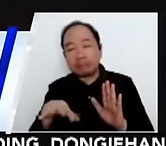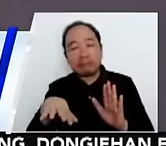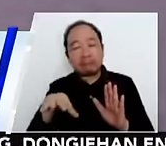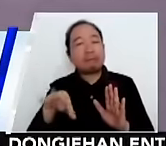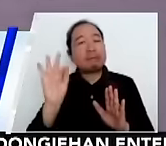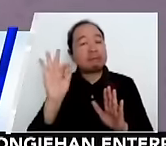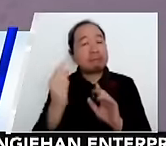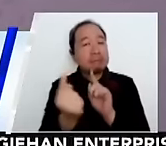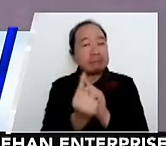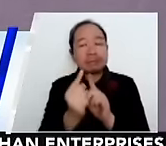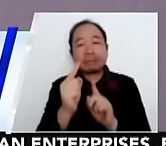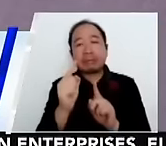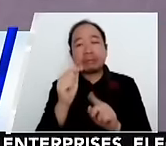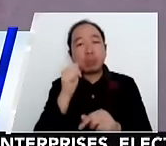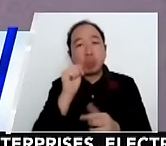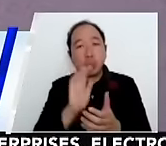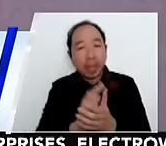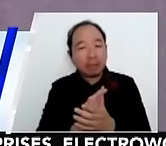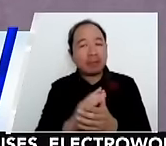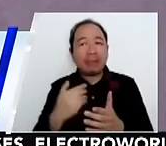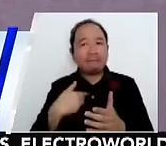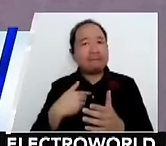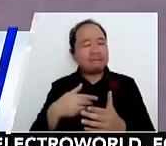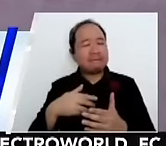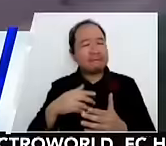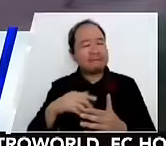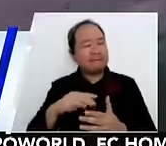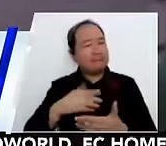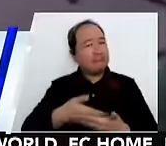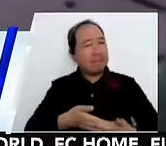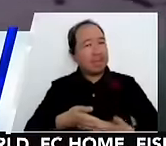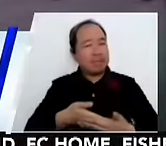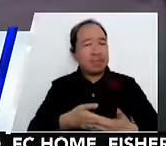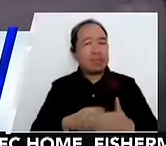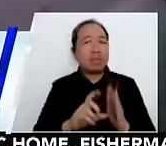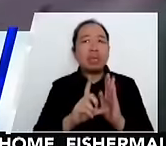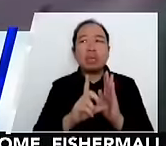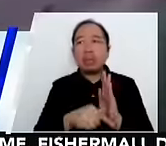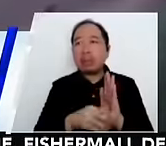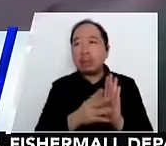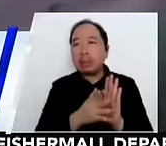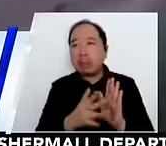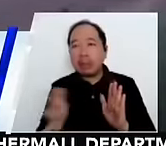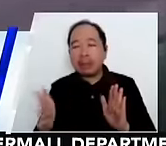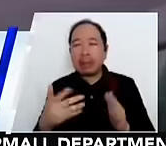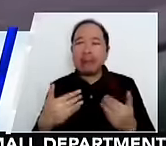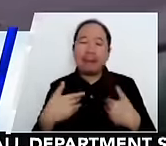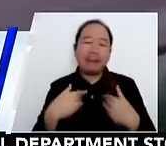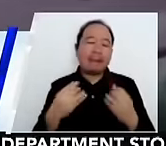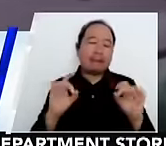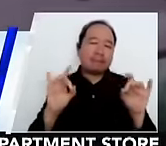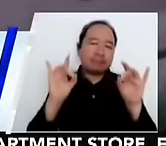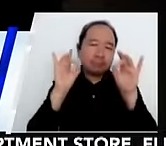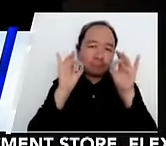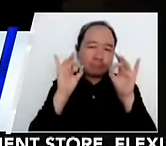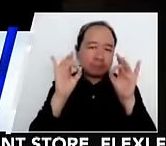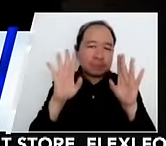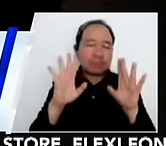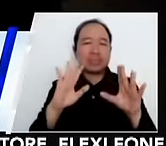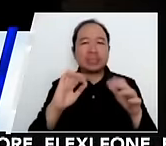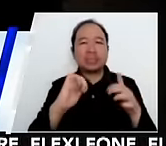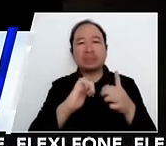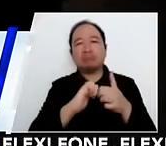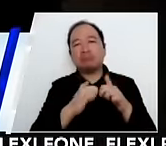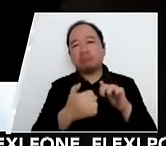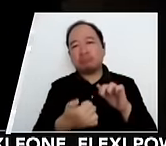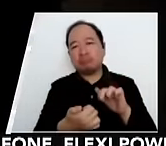anak. Ngunit ilang taon makalipas, nagdulot na ito ng matinding problema. Simula nung